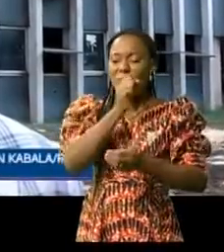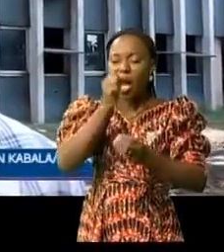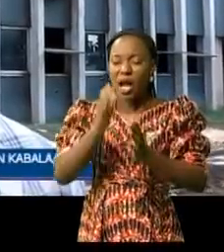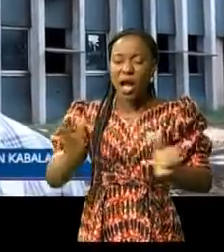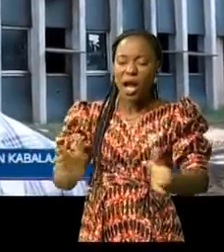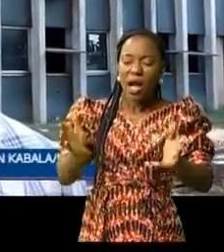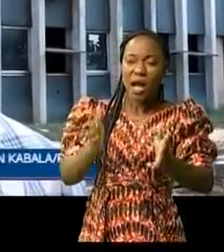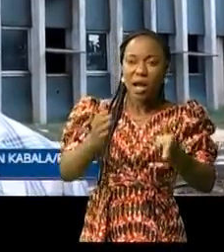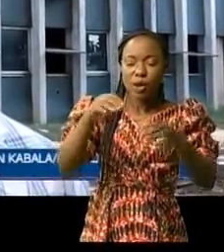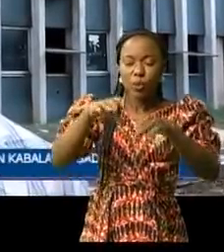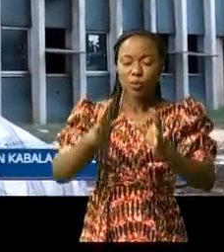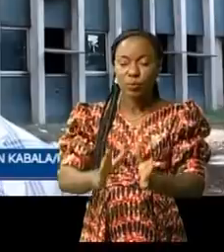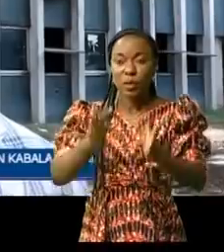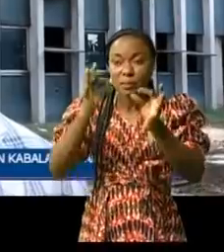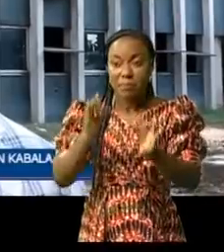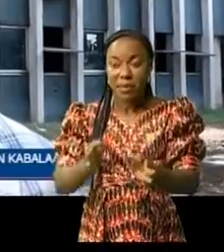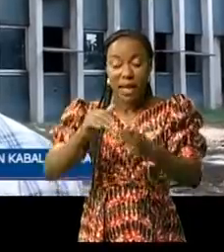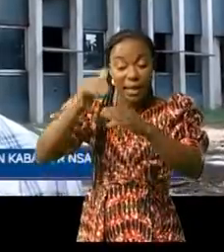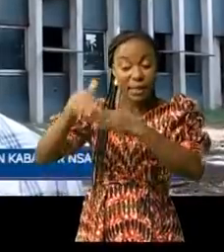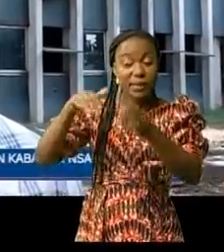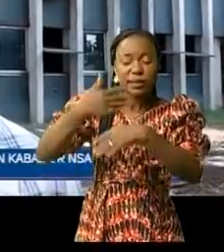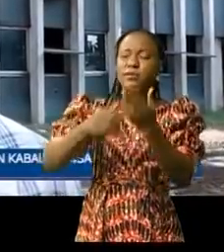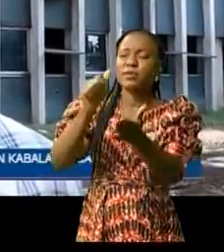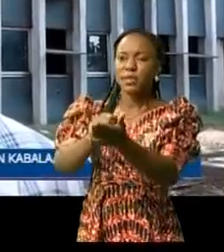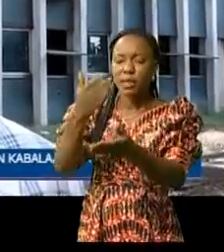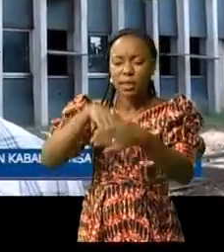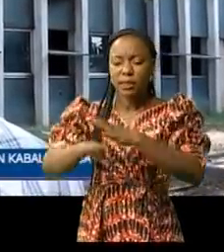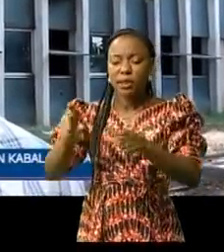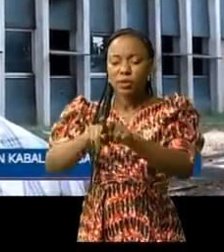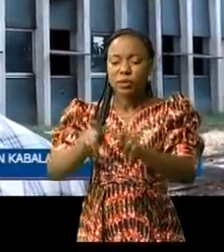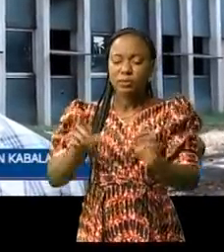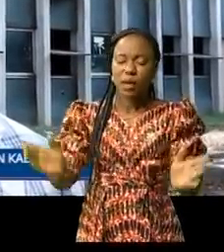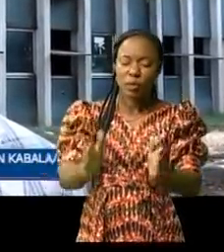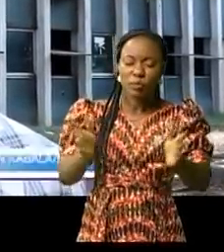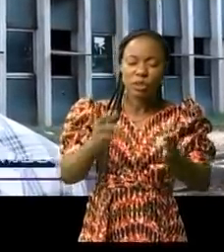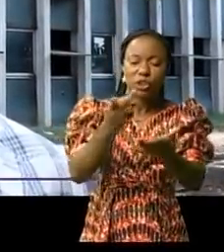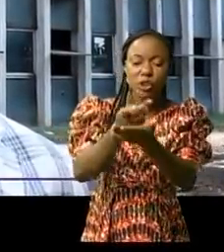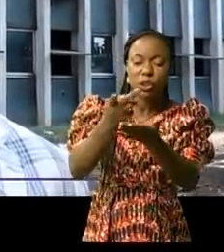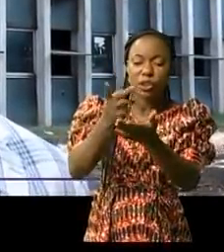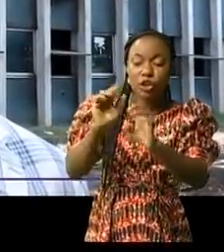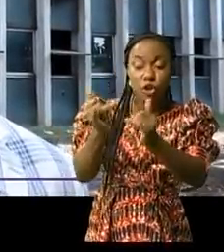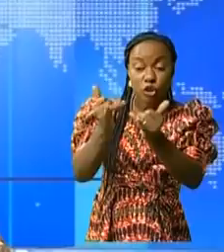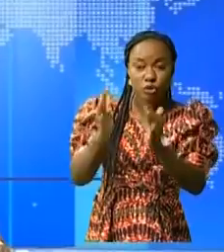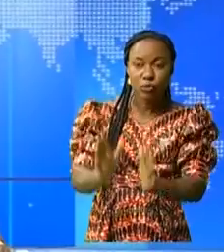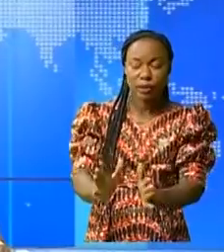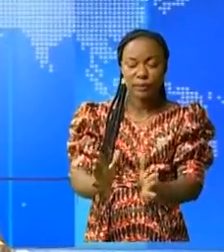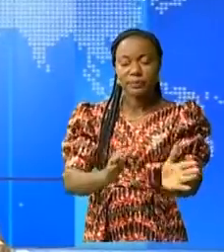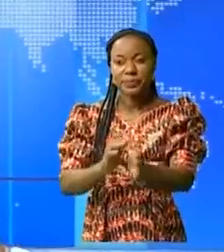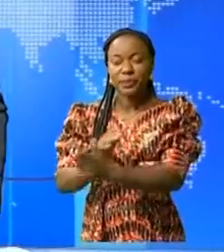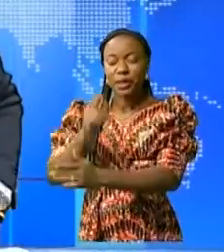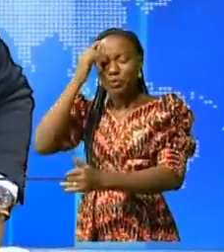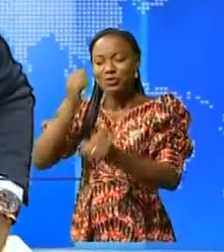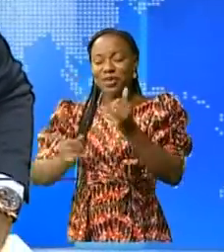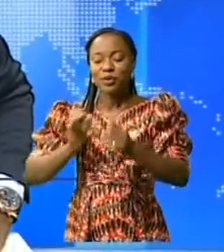ici au congo mais ayez des hypothèses quant au stade pour accompagner les équipes ont terminé